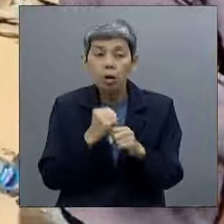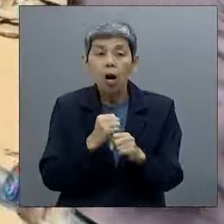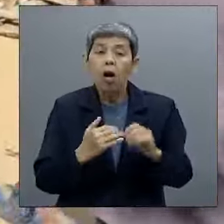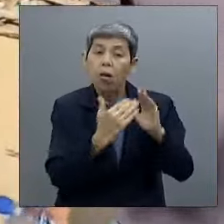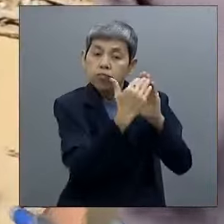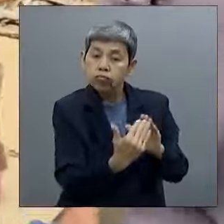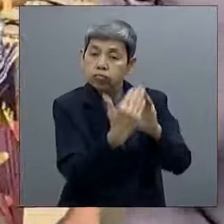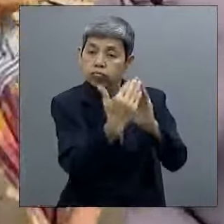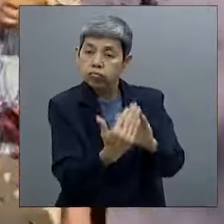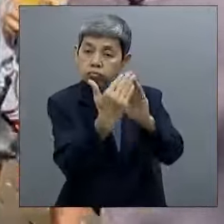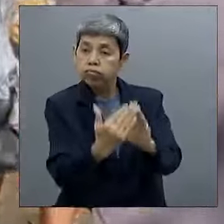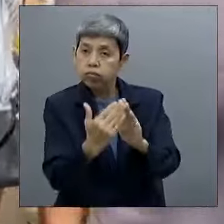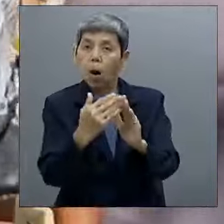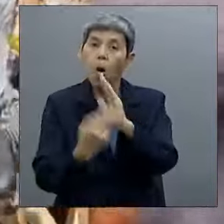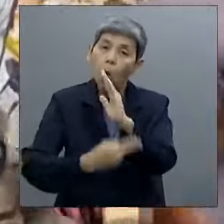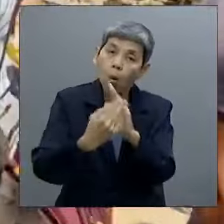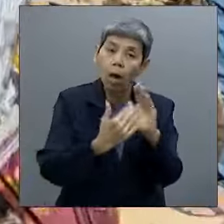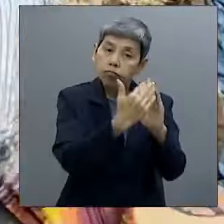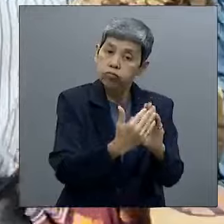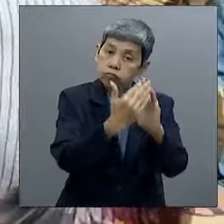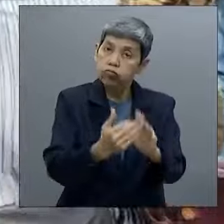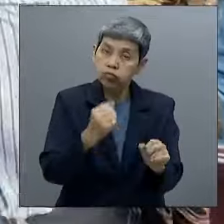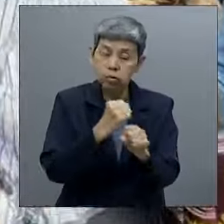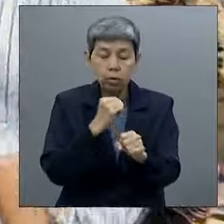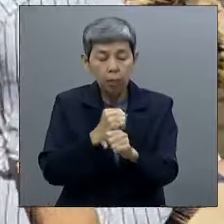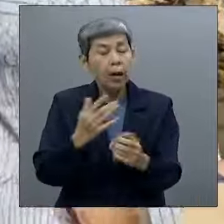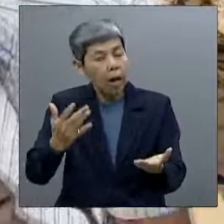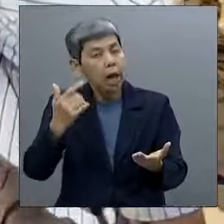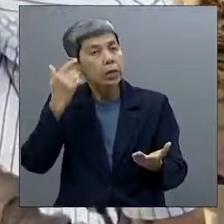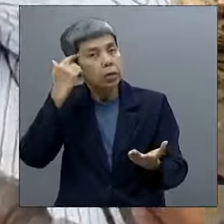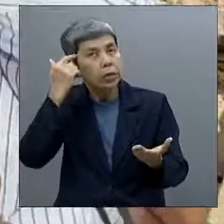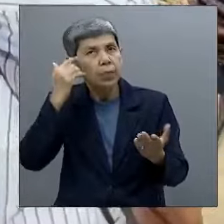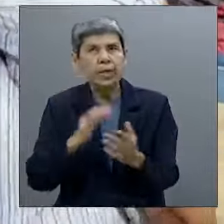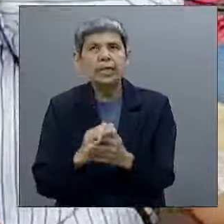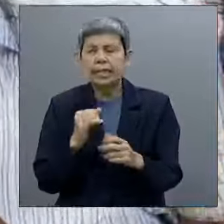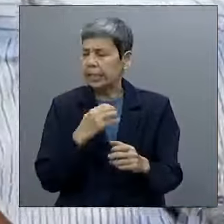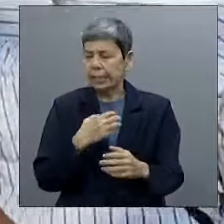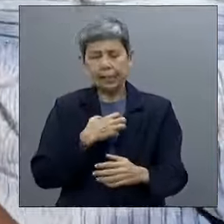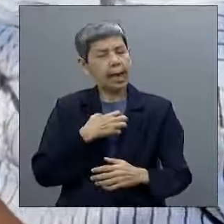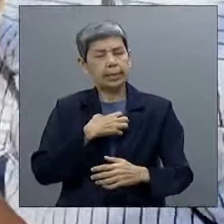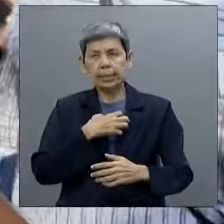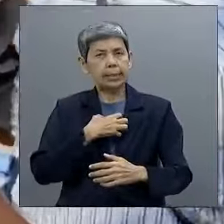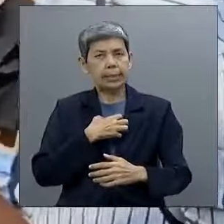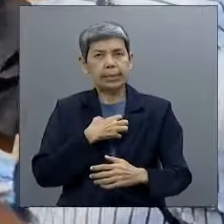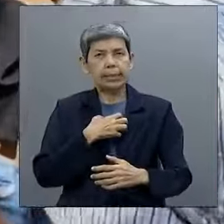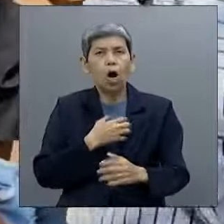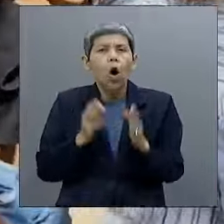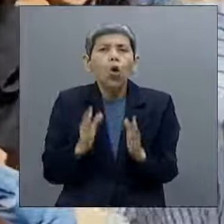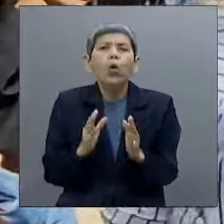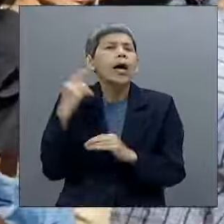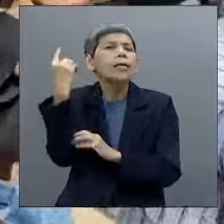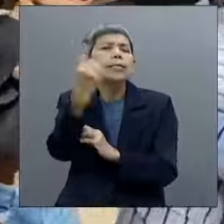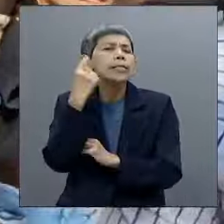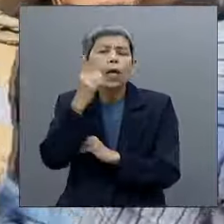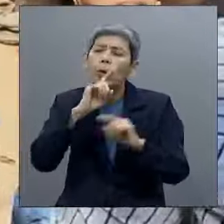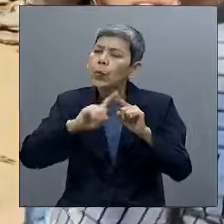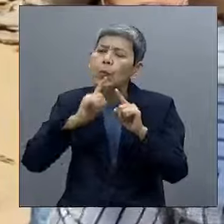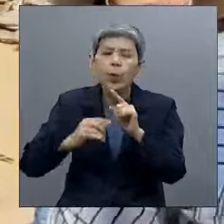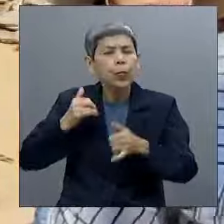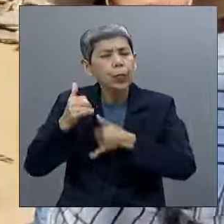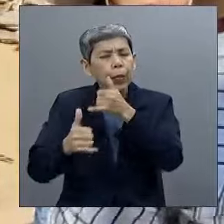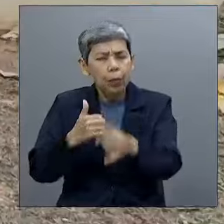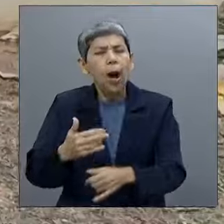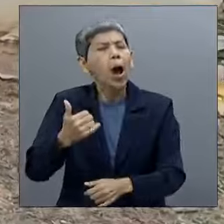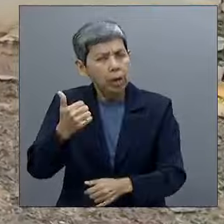ๆให้จัดเป็นพื้นที่ภาระจำยอมอะไรพวกนี้นะครับให้คนหรือว่านักท่องเที่ยวต่างๆได้เข้าถึงครับผ